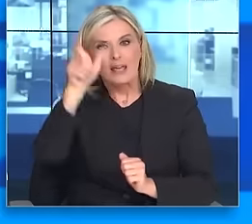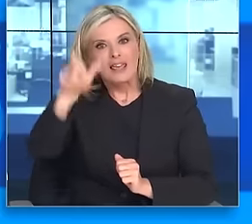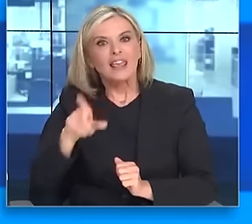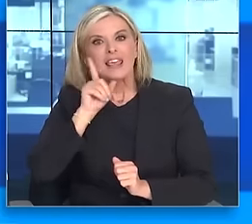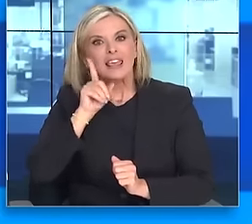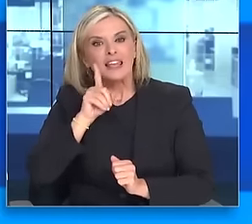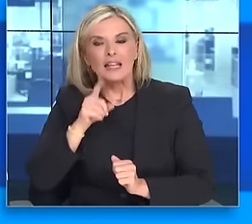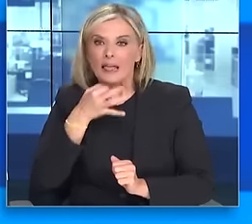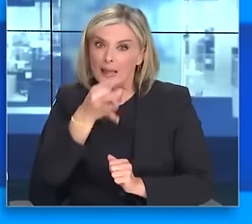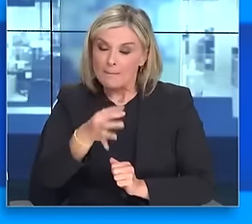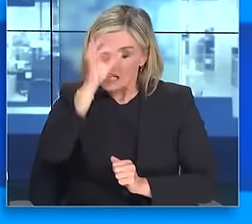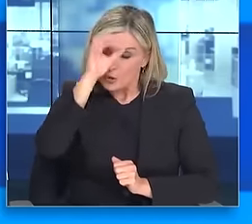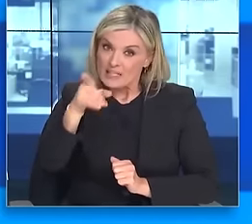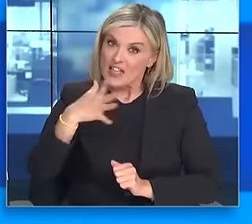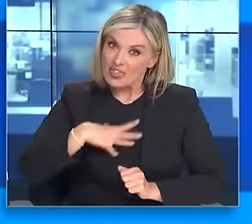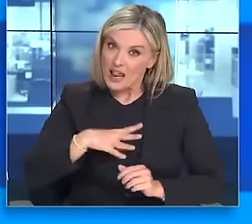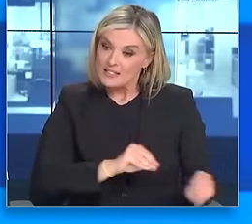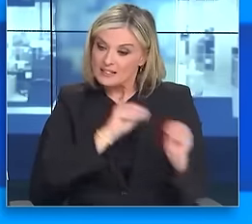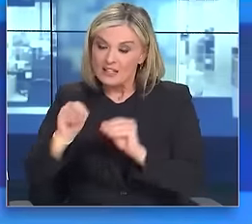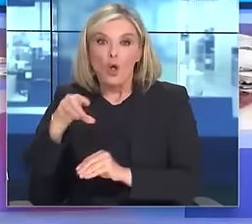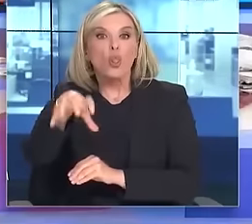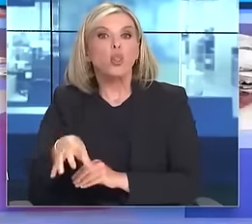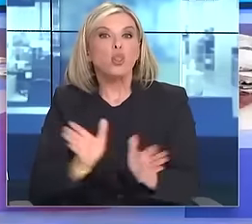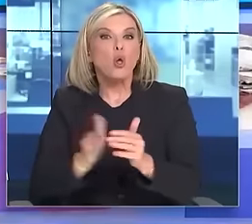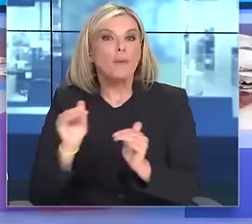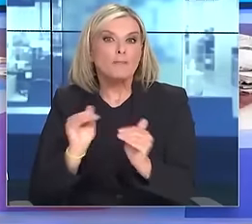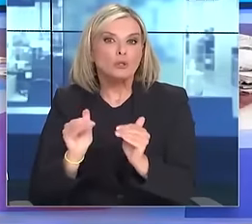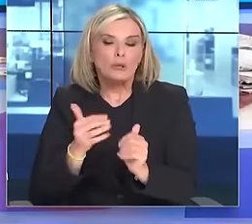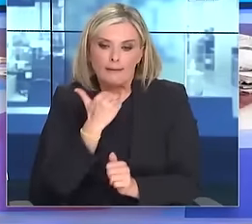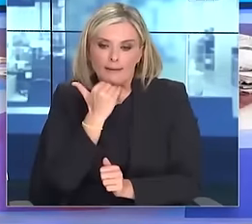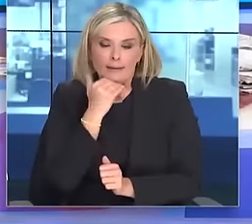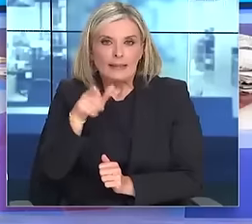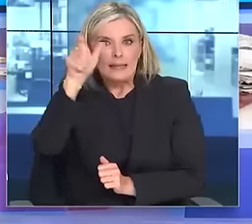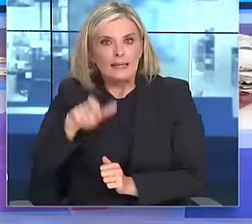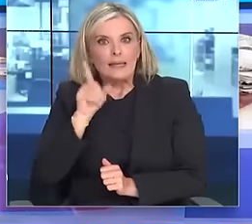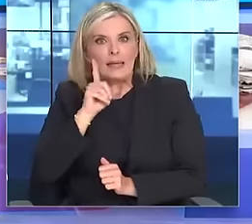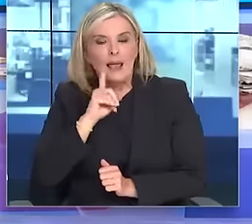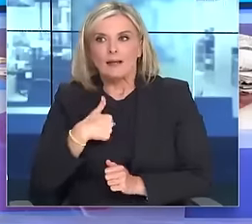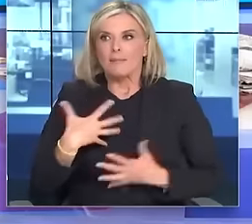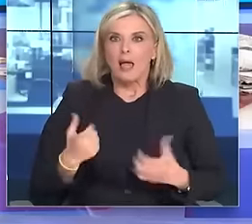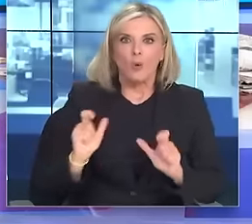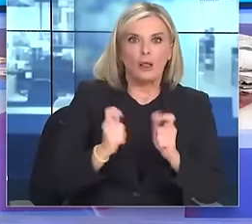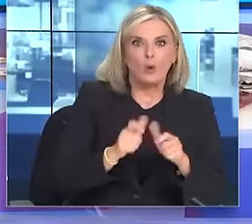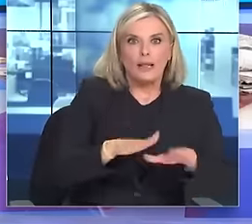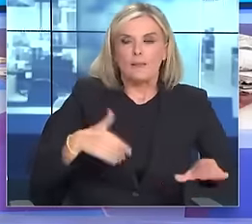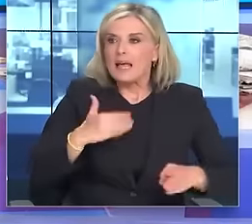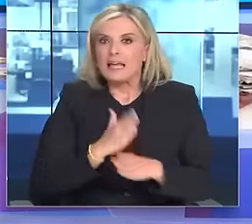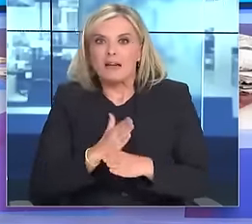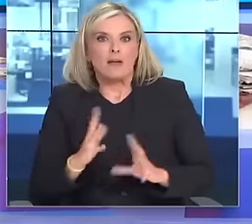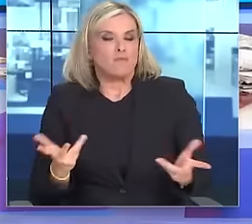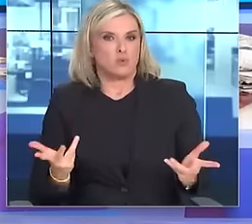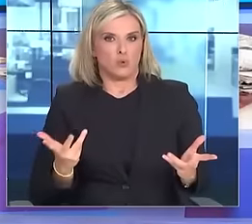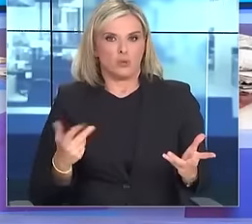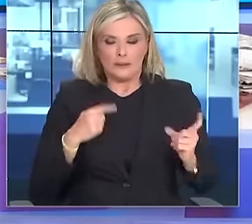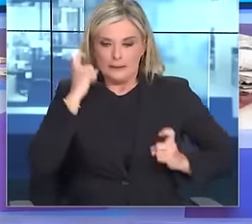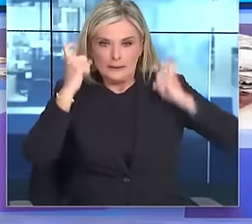ξέρετε, δεν είναι και πολύ εύκολο, καταλαβαίνω, αν έχεις οικογένεια και παιδιά, είναι δύσκολο να τα αφήσεις όλα αυτά και να πας, γιατί νιώθουν και ότι πάνε και κρύβονται κάπου για ένα διάστημα. Και πάντα υπάρχει και το